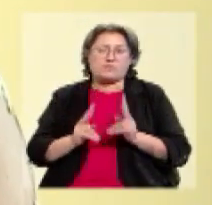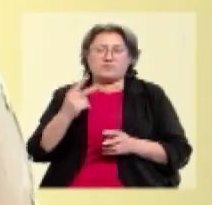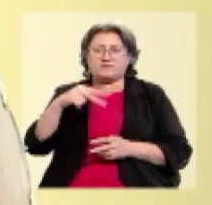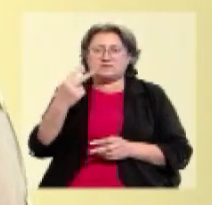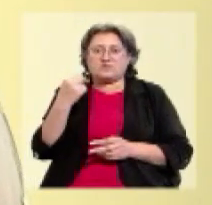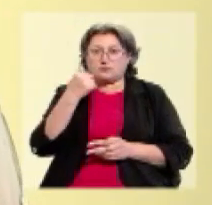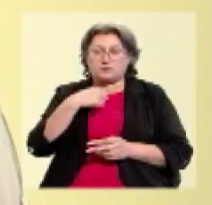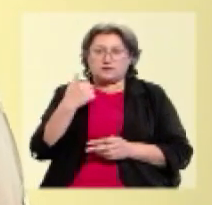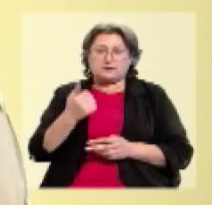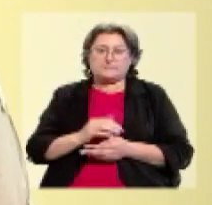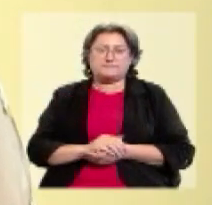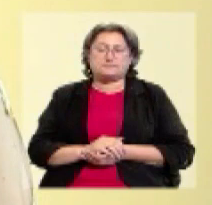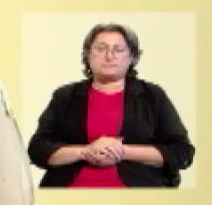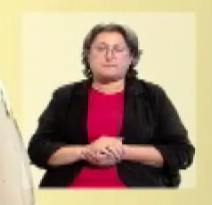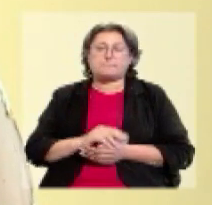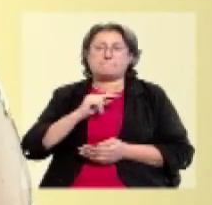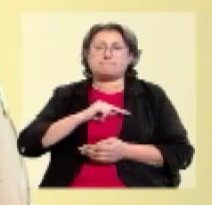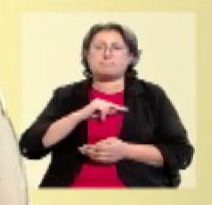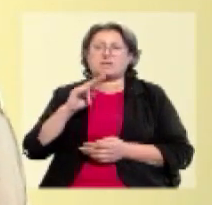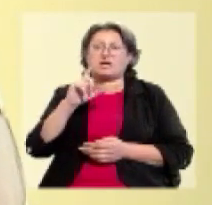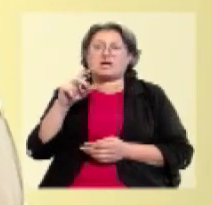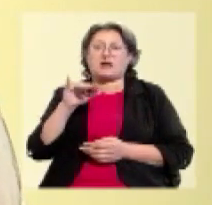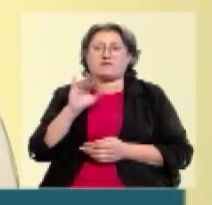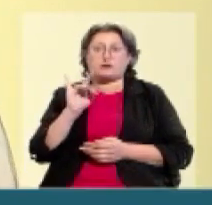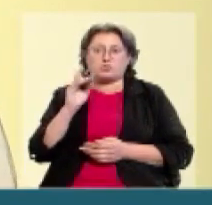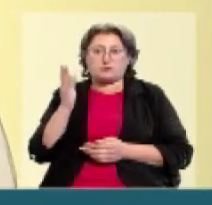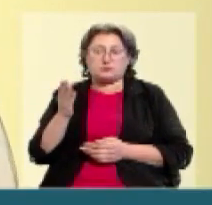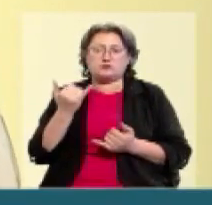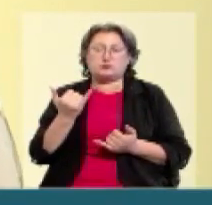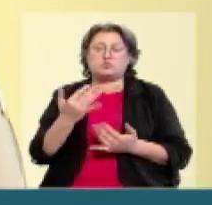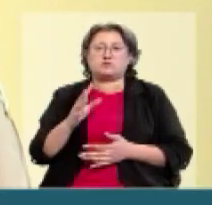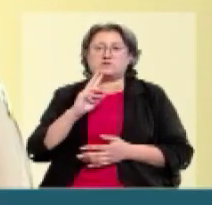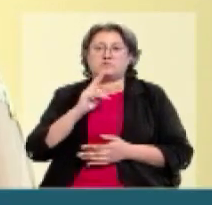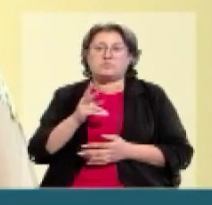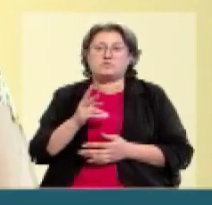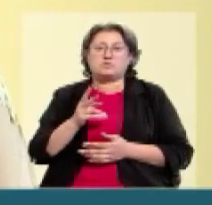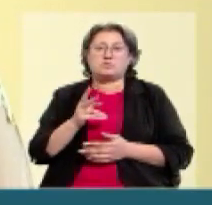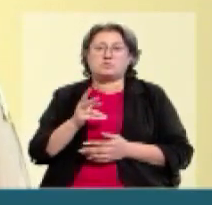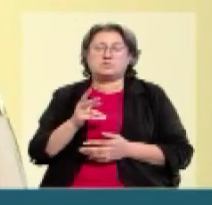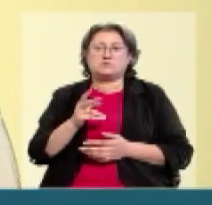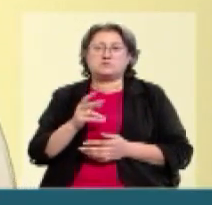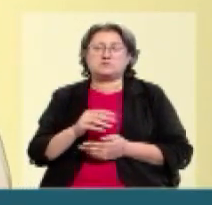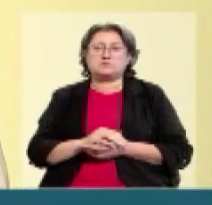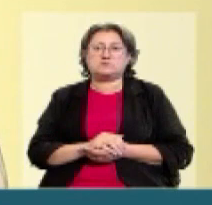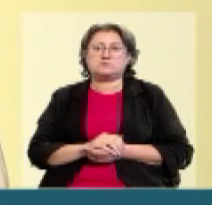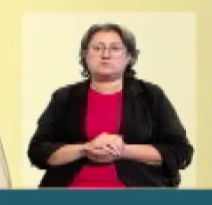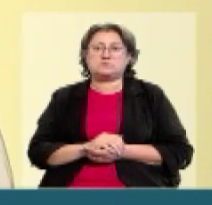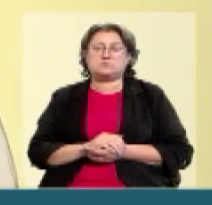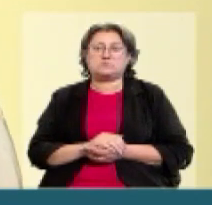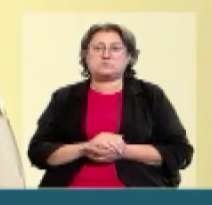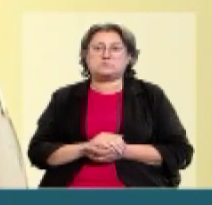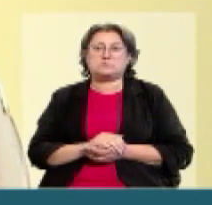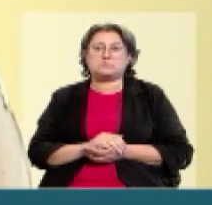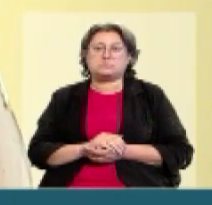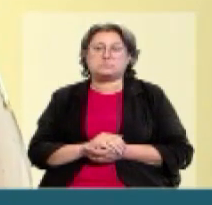істедім. ХПП-да разнорабочий болып. Қазір енді 2 жыл амандық болса пенсия қалды, енді сол столовыйда старший повар болып